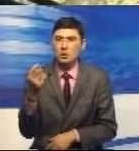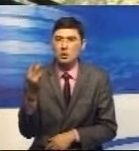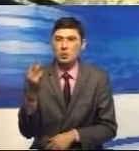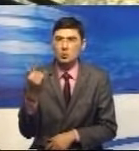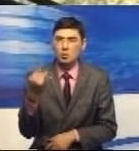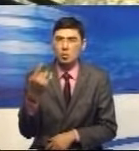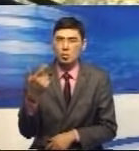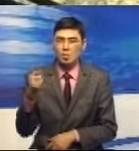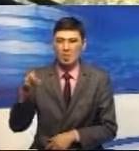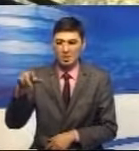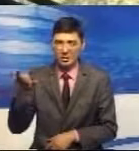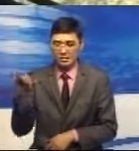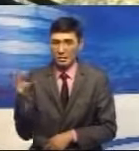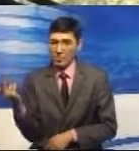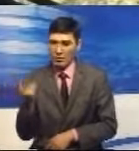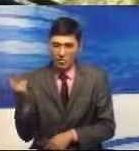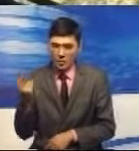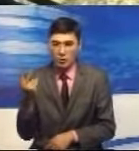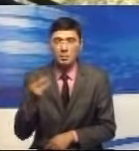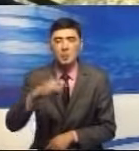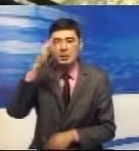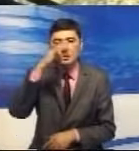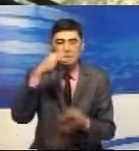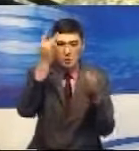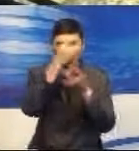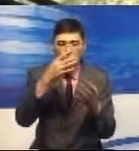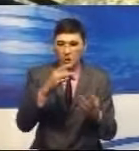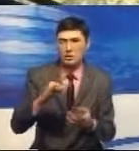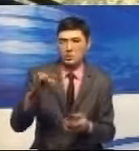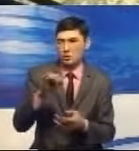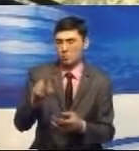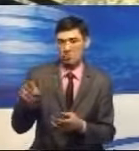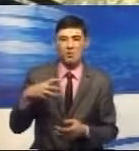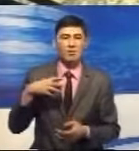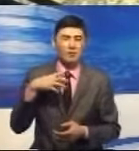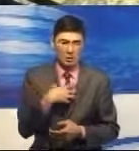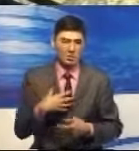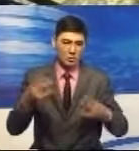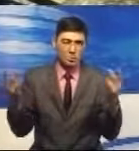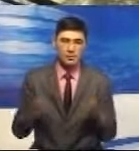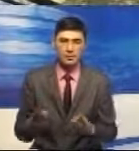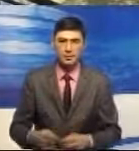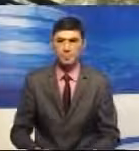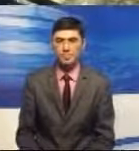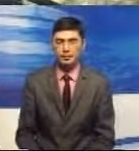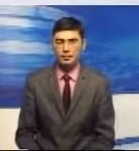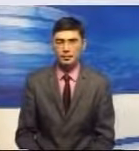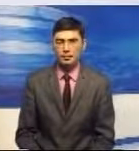Нұрғали Құлжановтардың қазақ тарихында, қазақ мәдениетінің тарихында алатын орны мәңгі есте